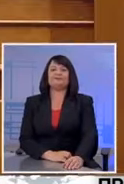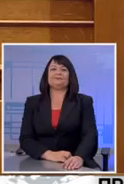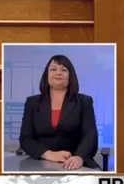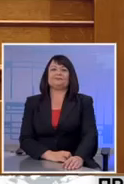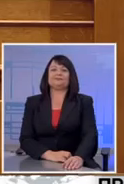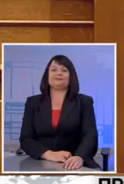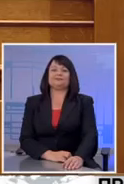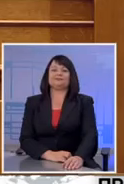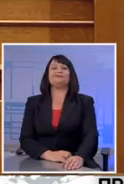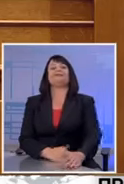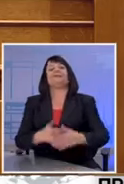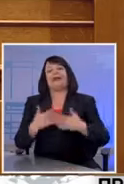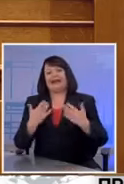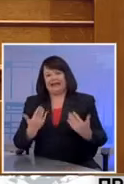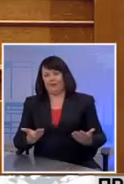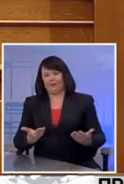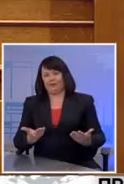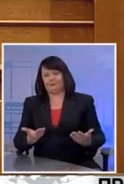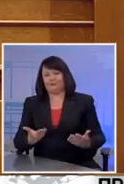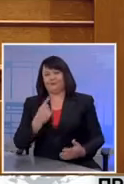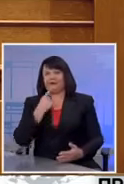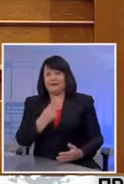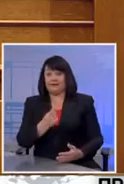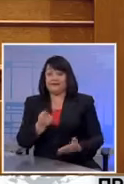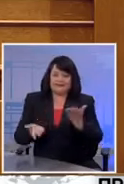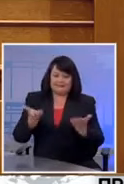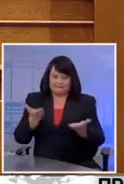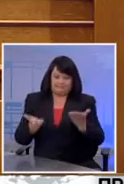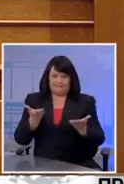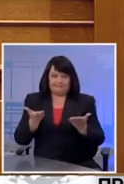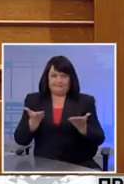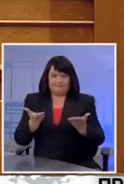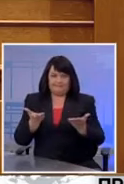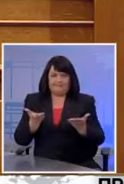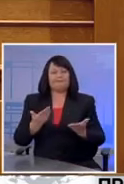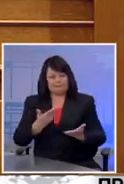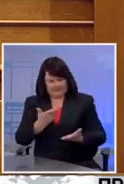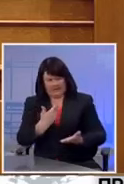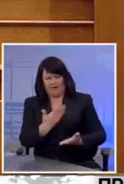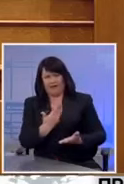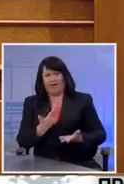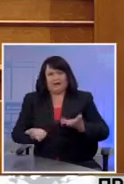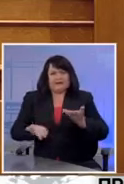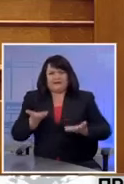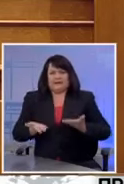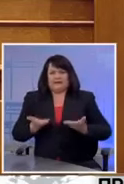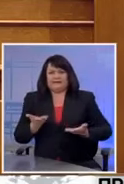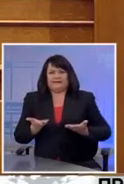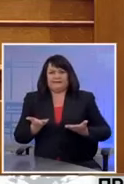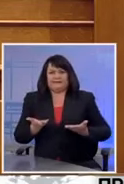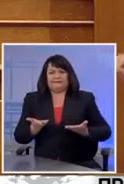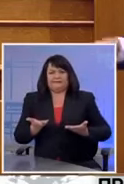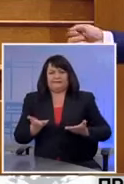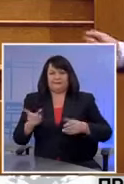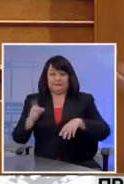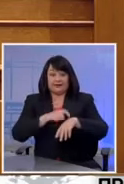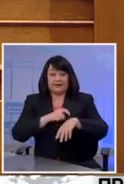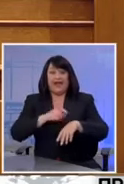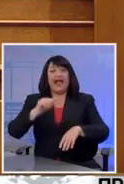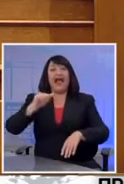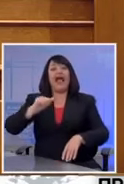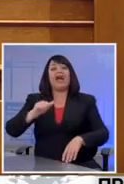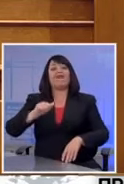και επειδή μιλήσατε για συγκρίσεις, ναι κύριε Τσίπρα, ας συγκριθούμε λοιπόν. Την ώρα που ο κύριος Αλαβάνος σας έπαιρνε